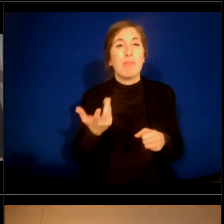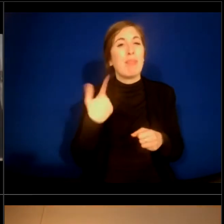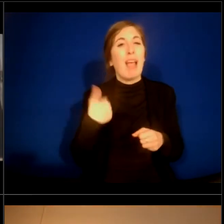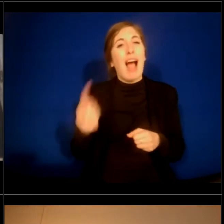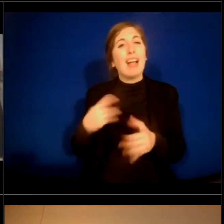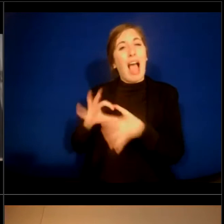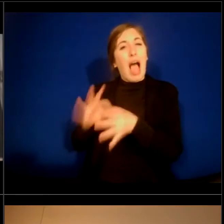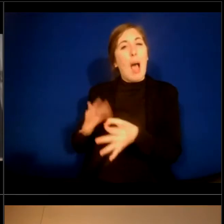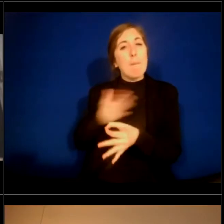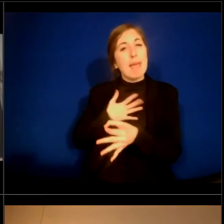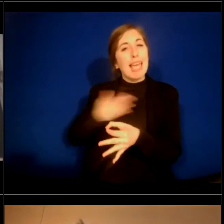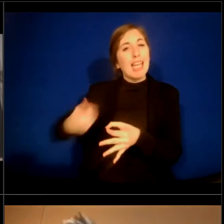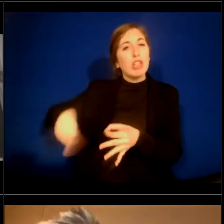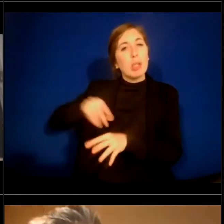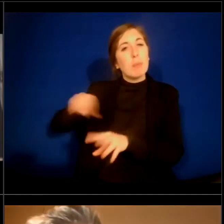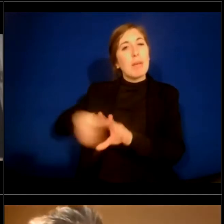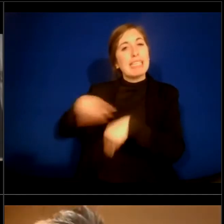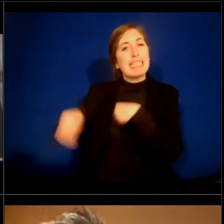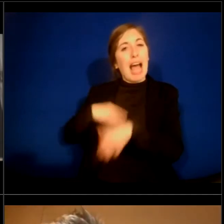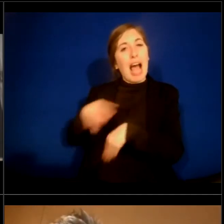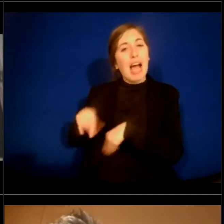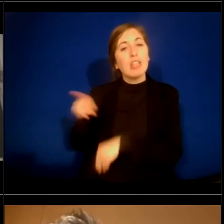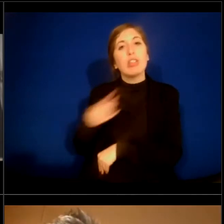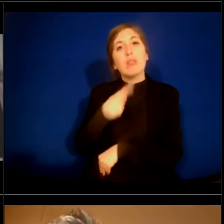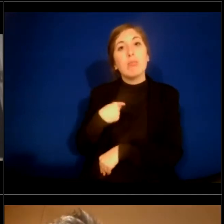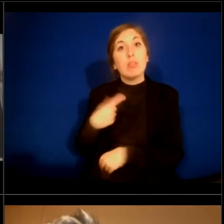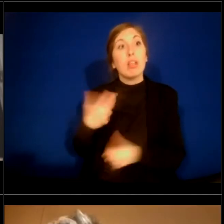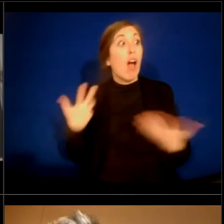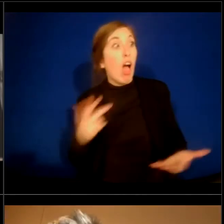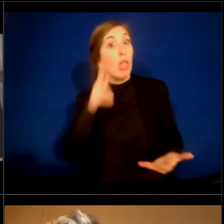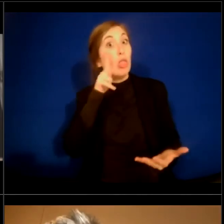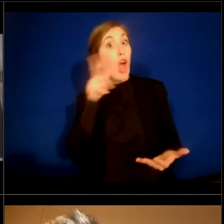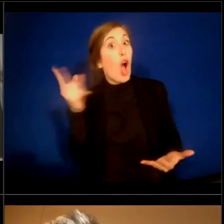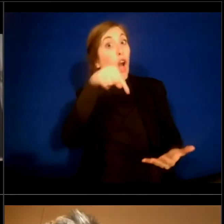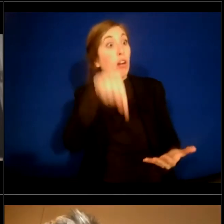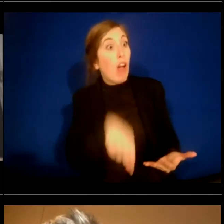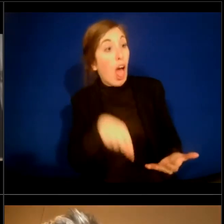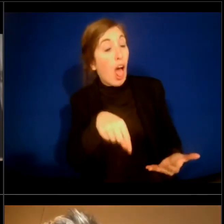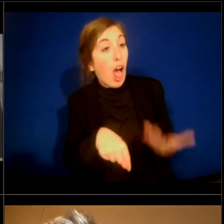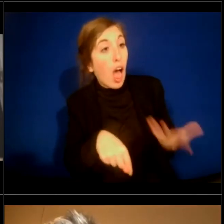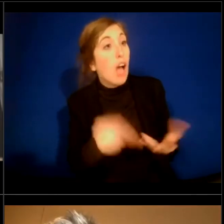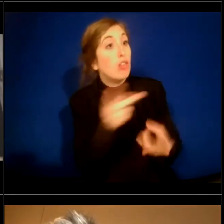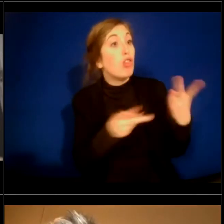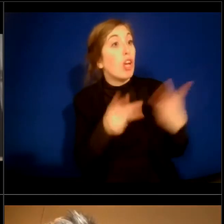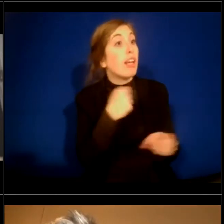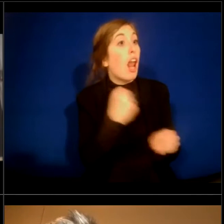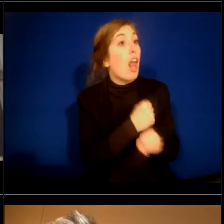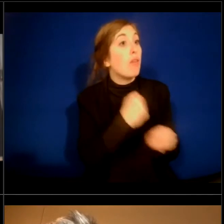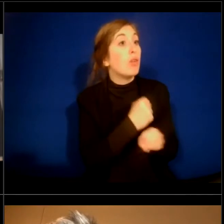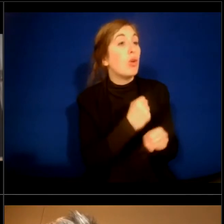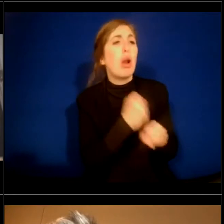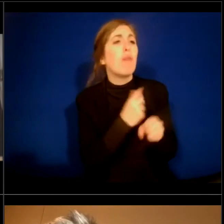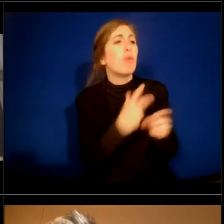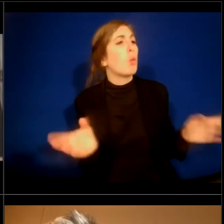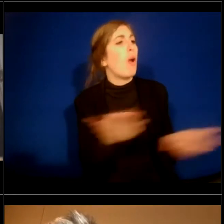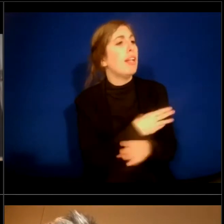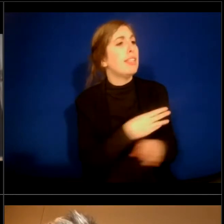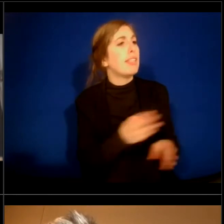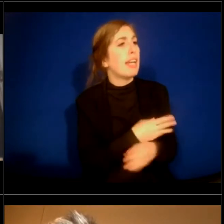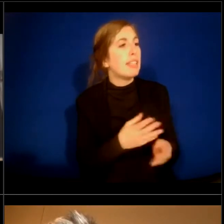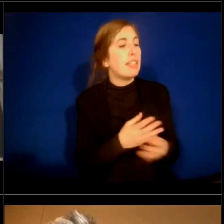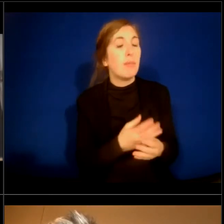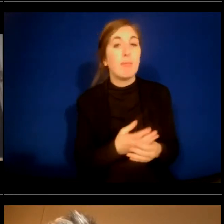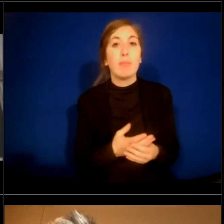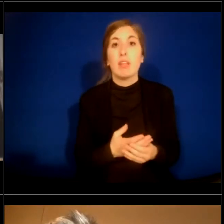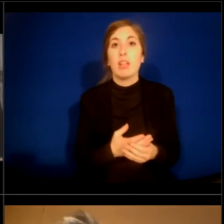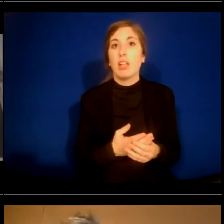scrivendo messaggi del tipo è arrivata questa donna ucraina e cerca un lavoro, un qualsiasi lavoro, dall'altra